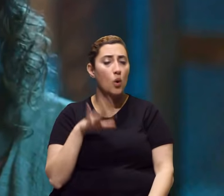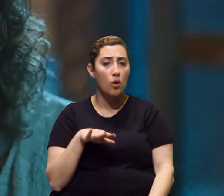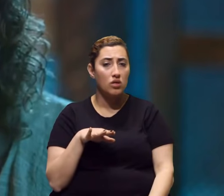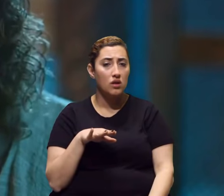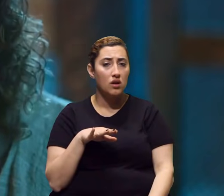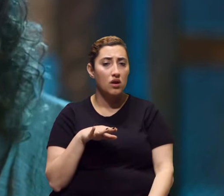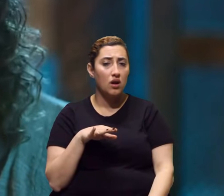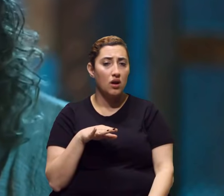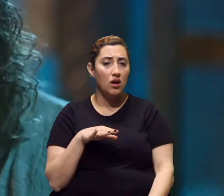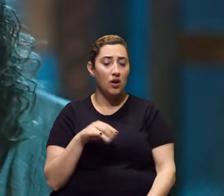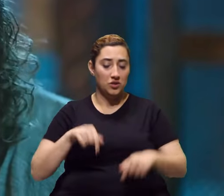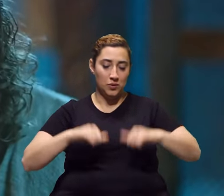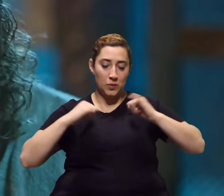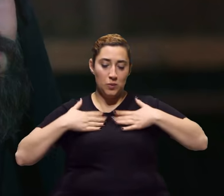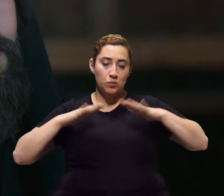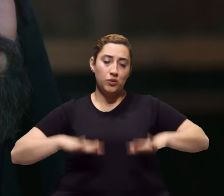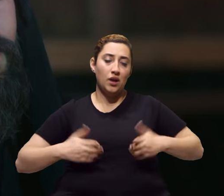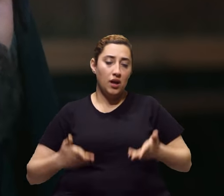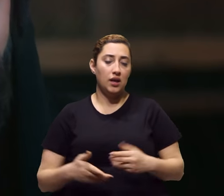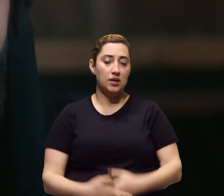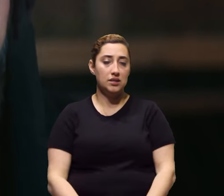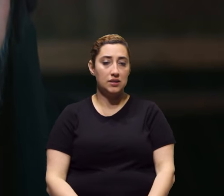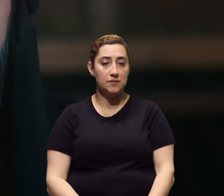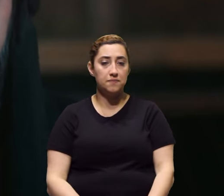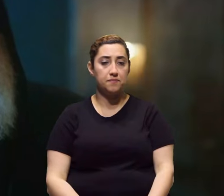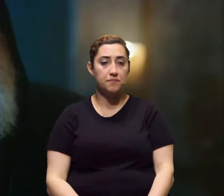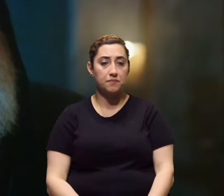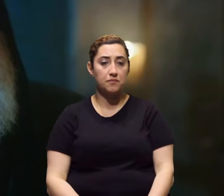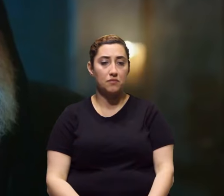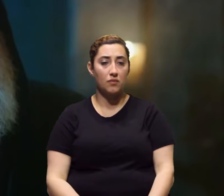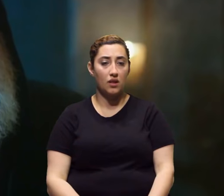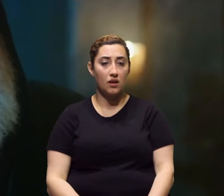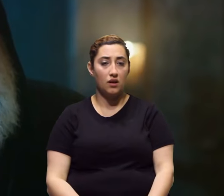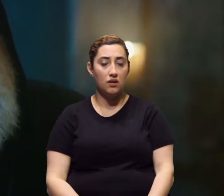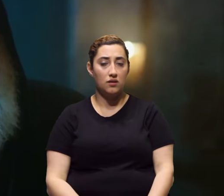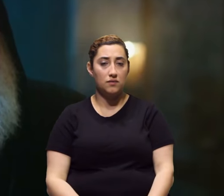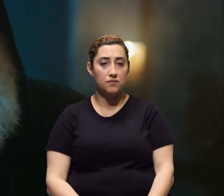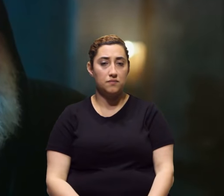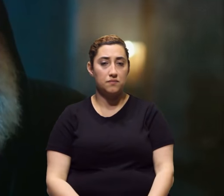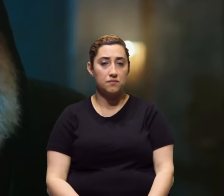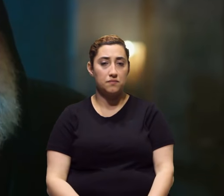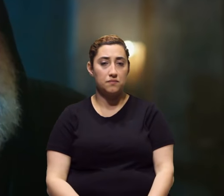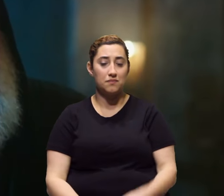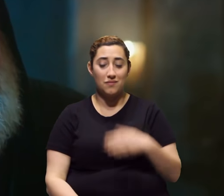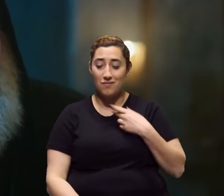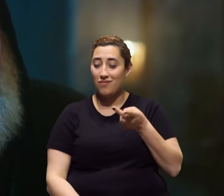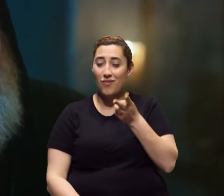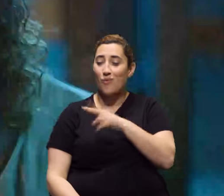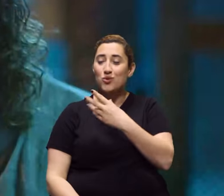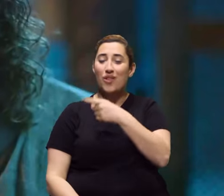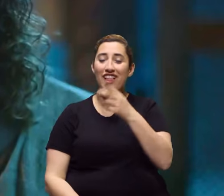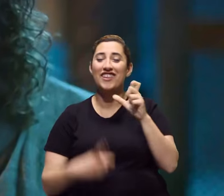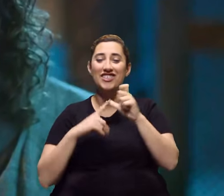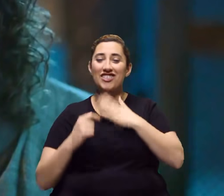Sonrası huzurdayız. Yunus şeyhe döndü. Rahmetullah şeyhimiz Arabi'ye.